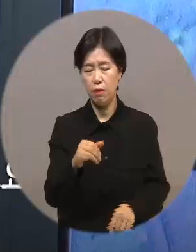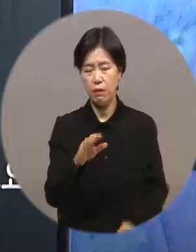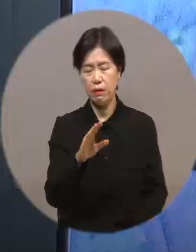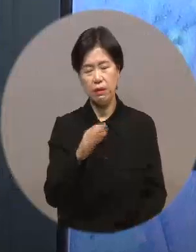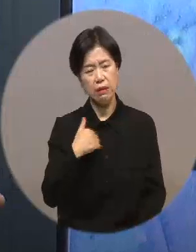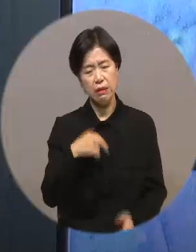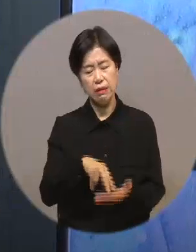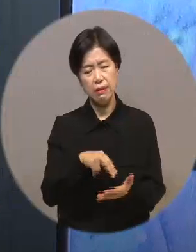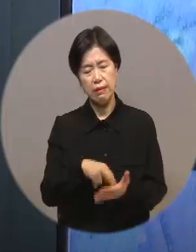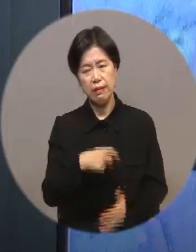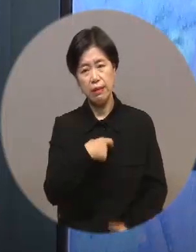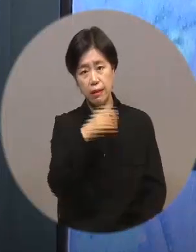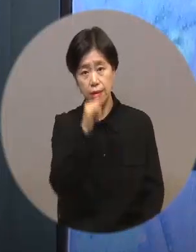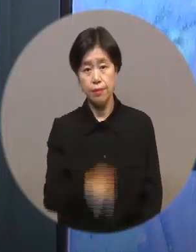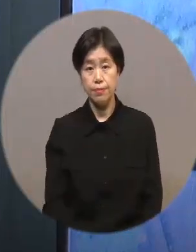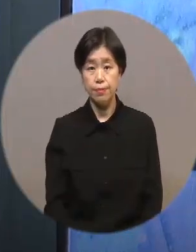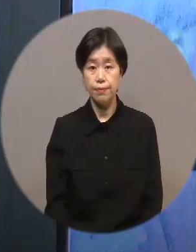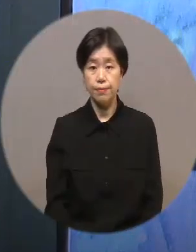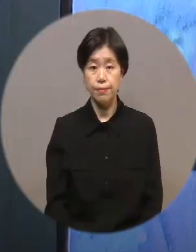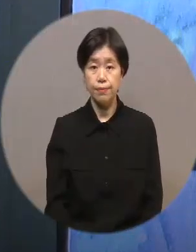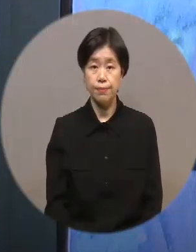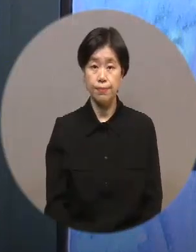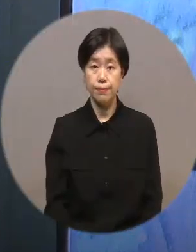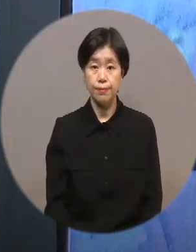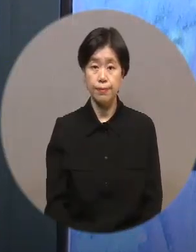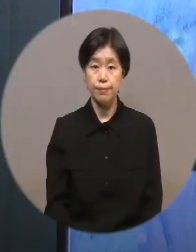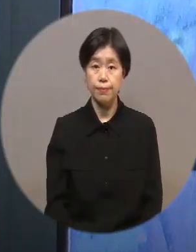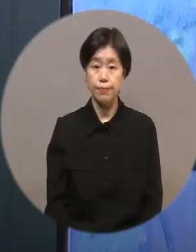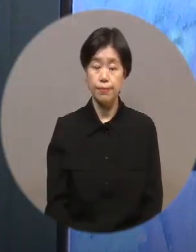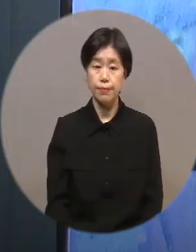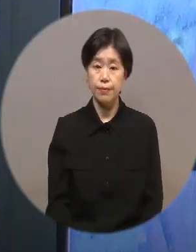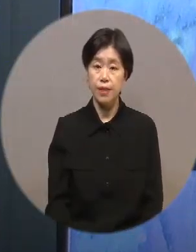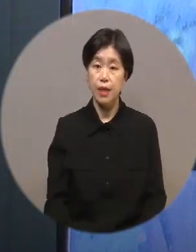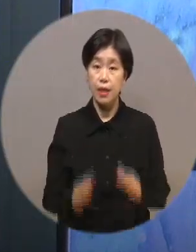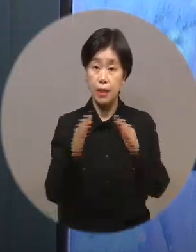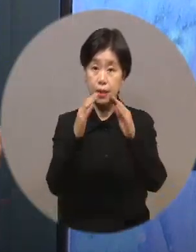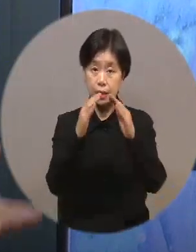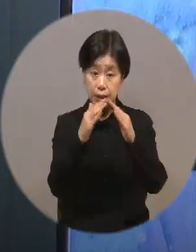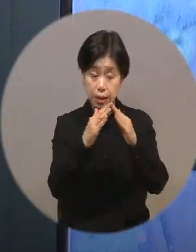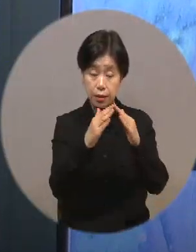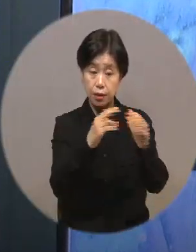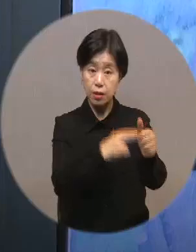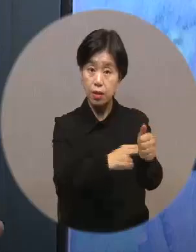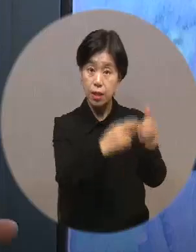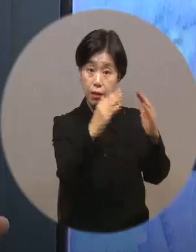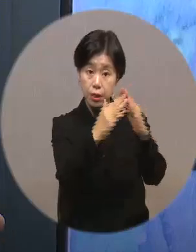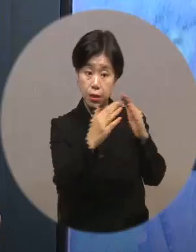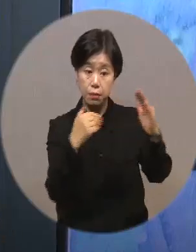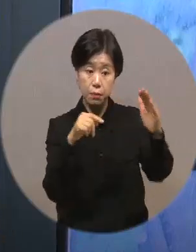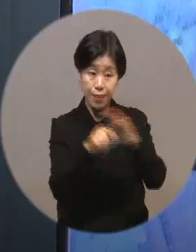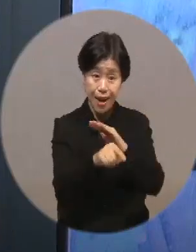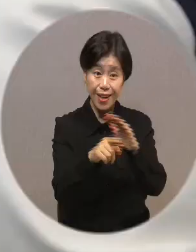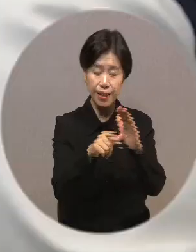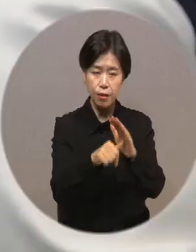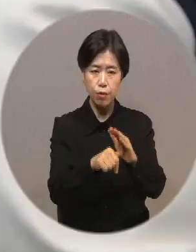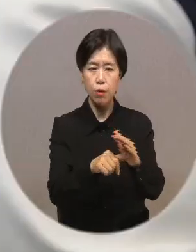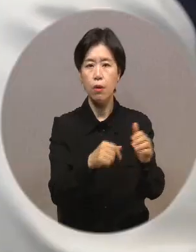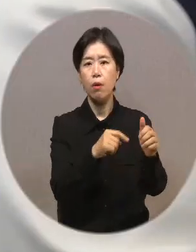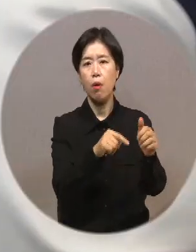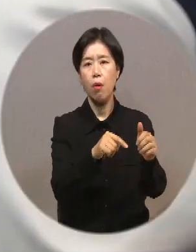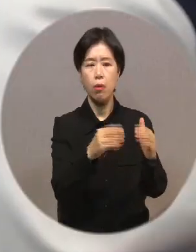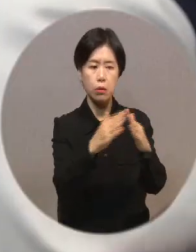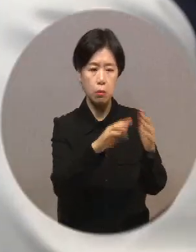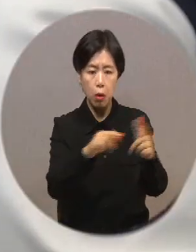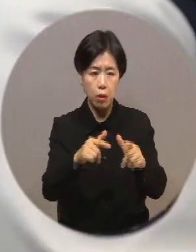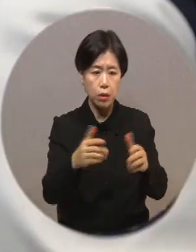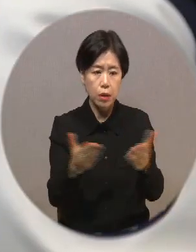싫었고 선생님 집에 가면은 막 아이를 봐줘야 되고 선생님 집 청소를 해야 되고